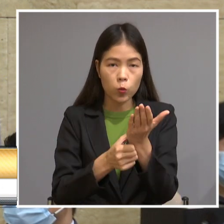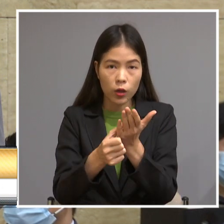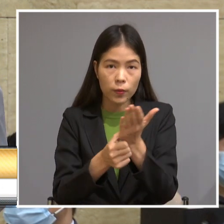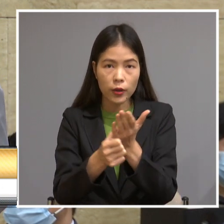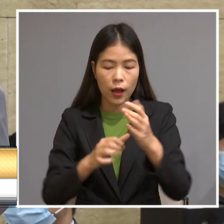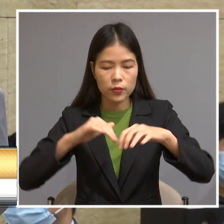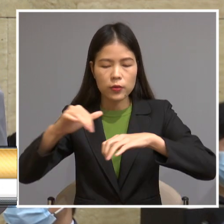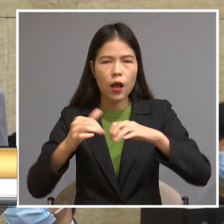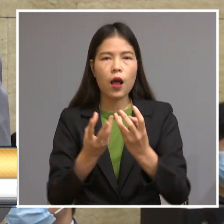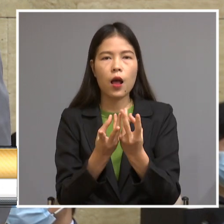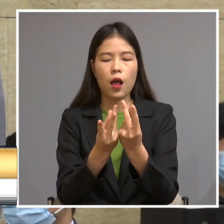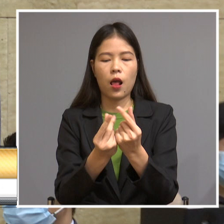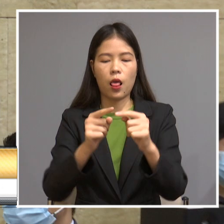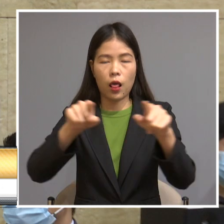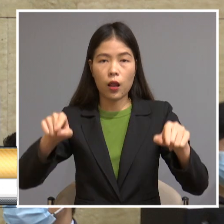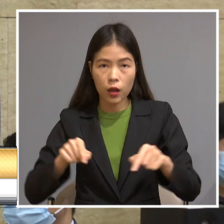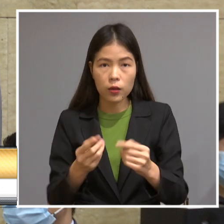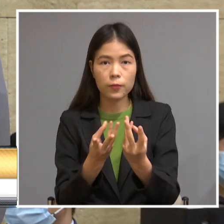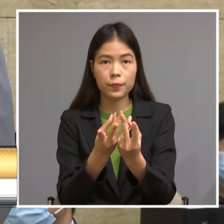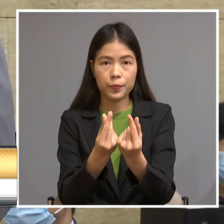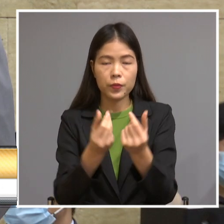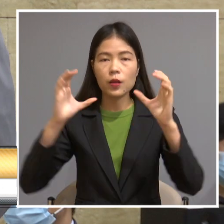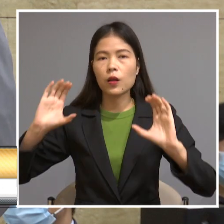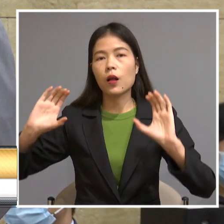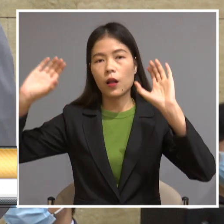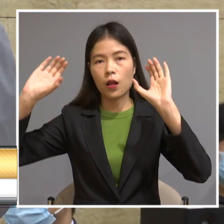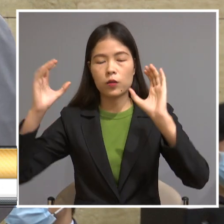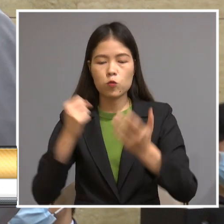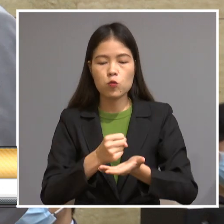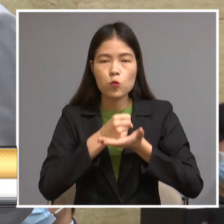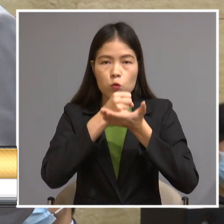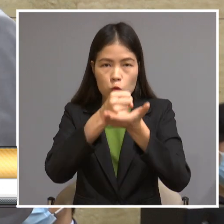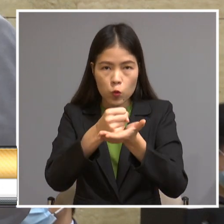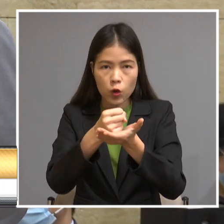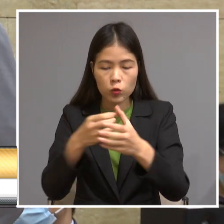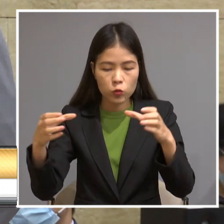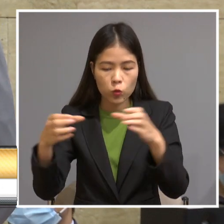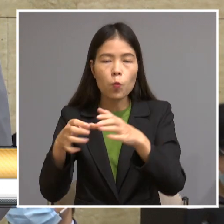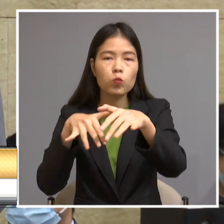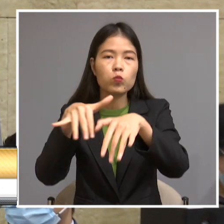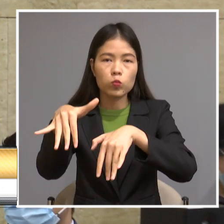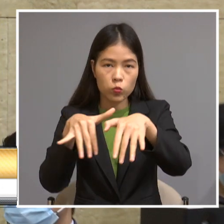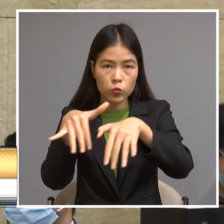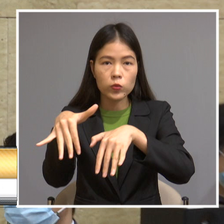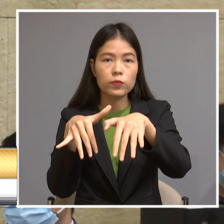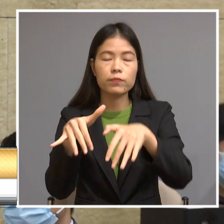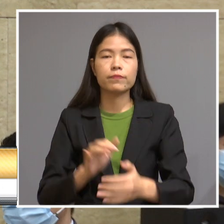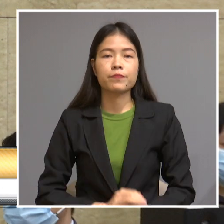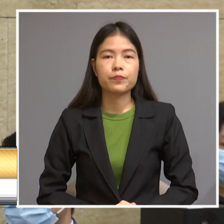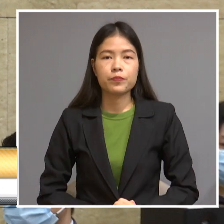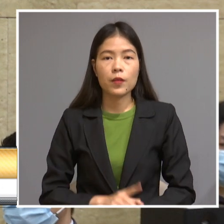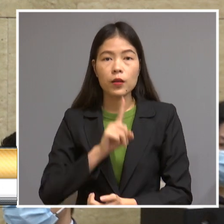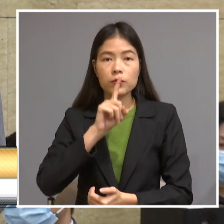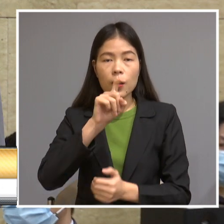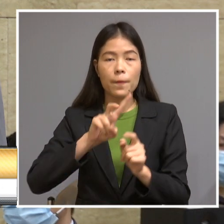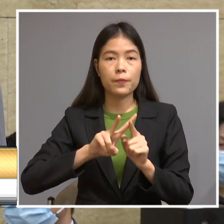หาที่ดินอัี้นาทางภาครัษน่าจะช่วยทางองค meter 101กคองส่นท้ถ่นได้เป็อย่างดีนะครับสำรบคำถามที่ 2 ข